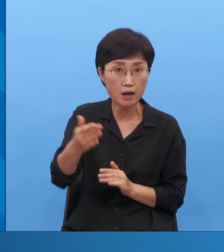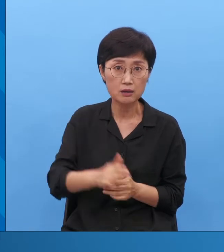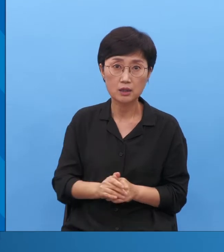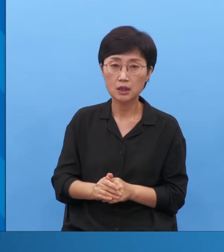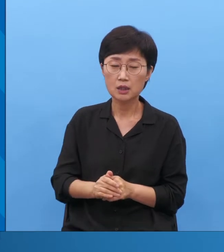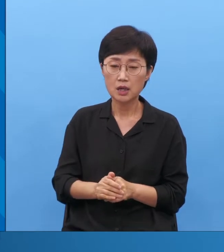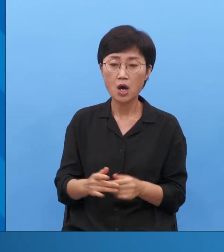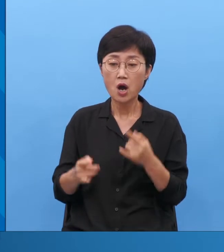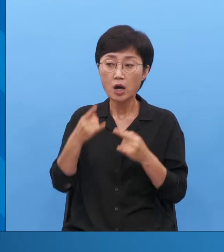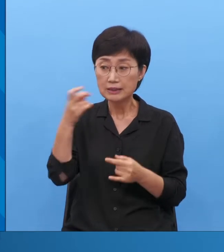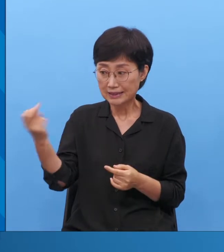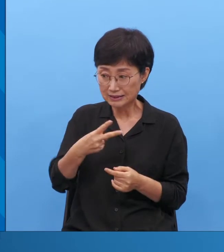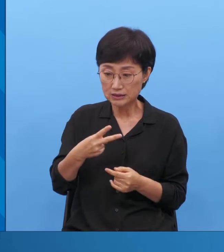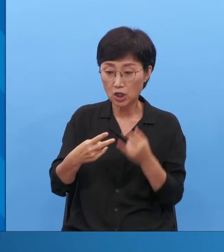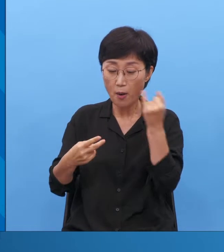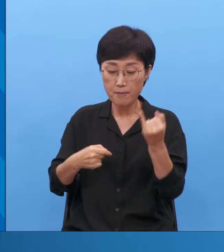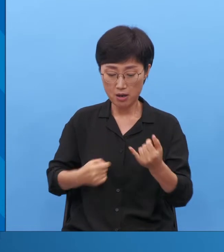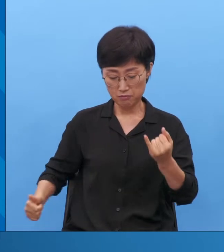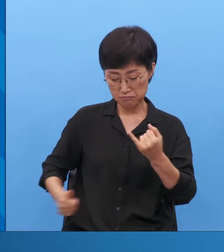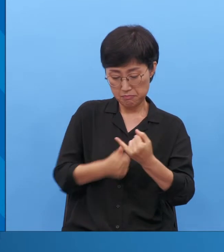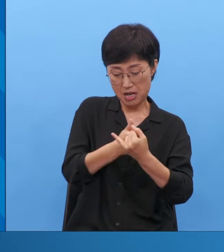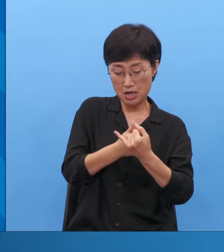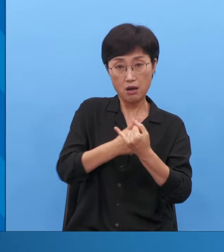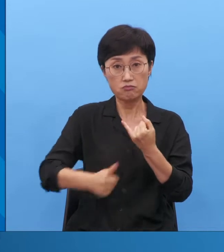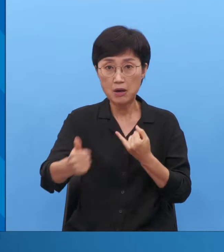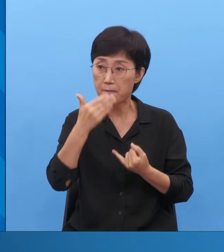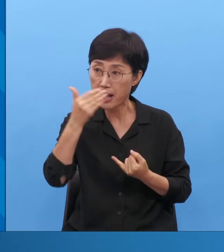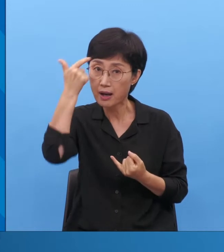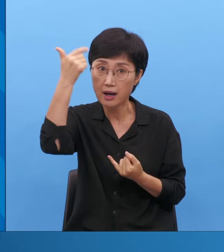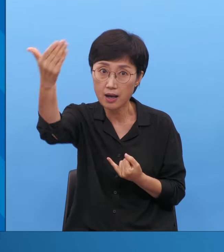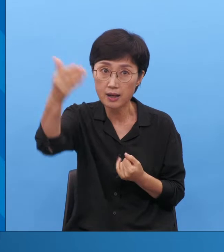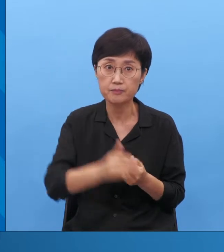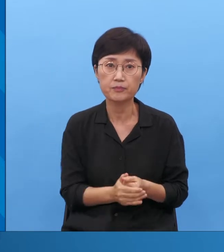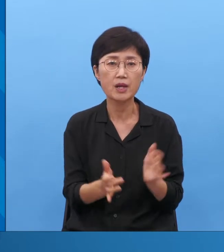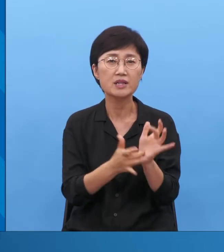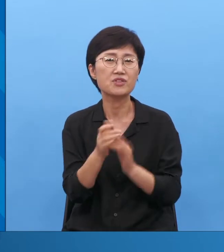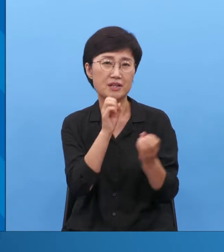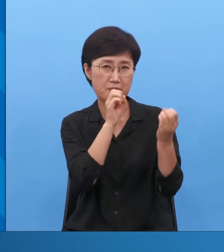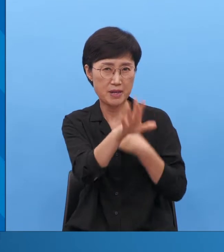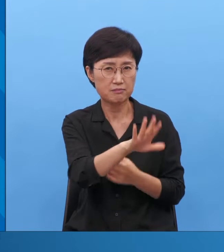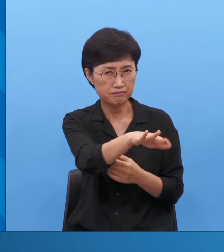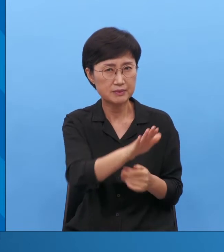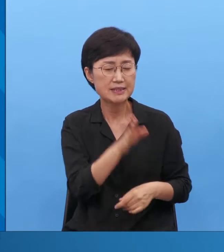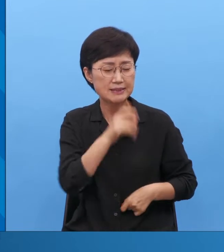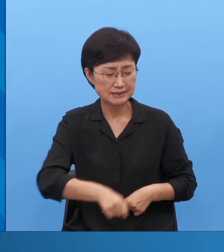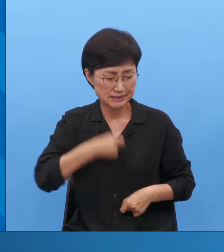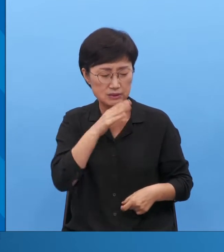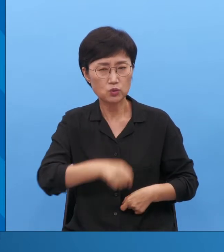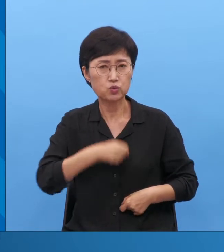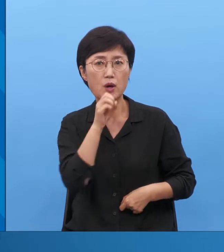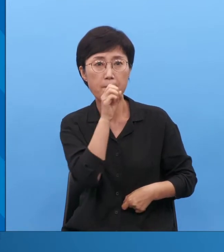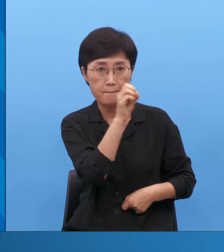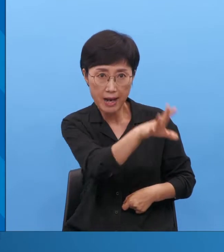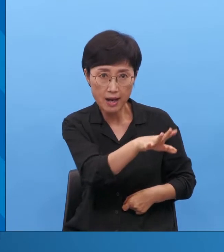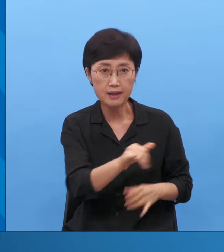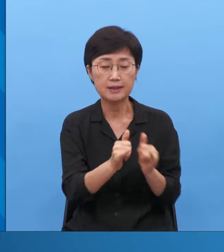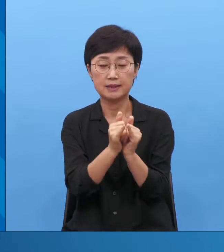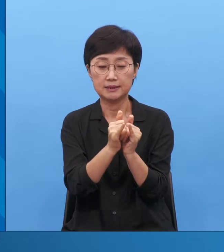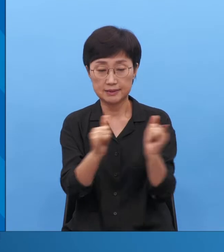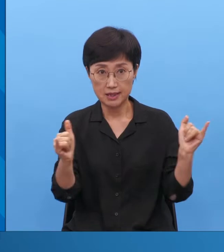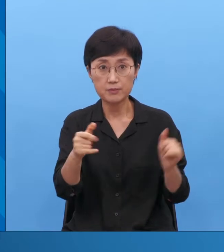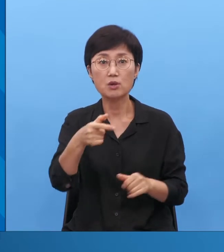있사옵나이까? 두 번째 모태에 들어갔다가 날 수 있사옵나이까? 예수께서 대답하시되 진실로 진실로